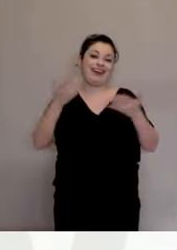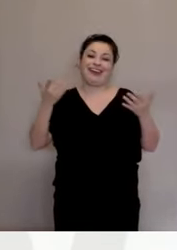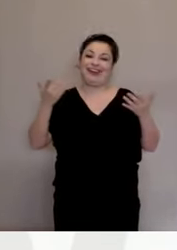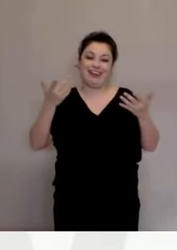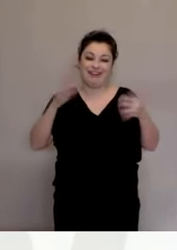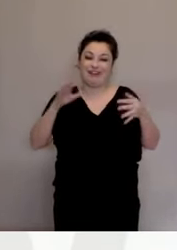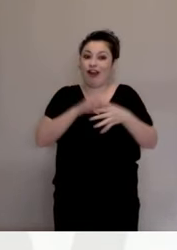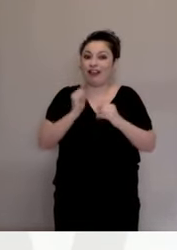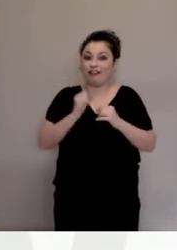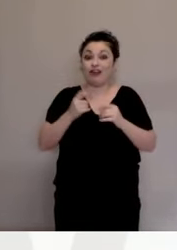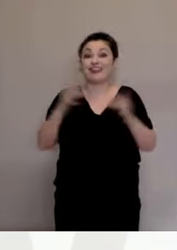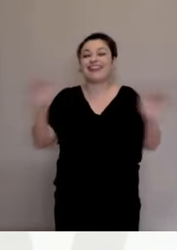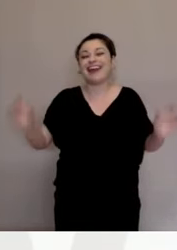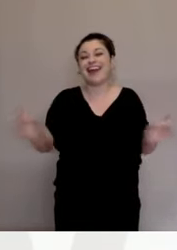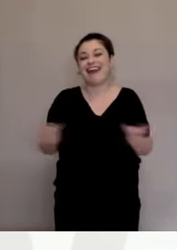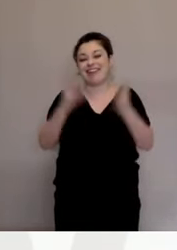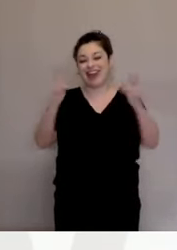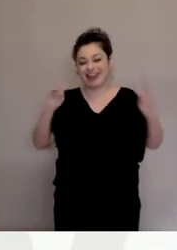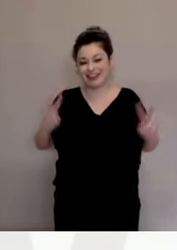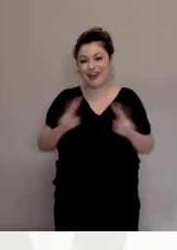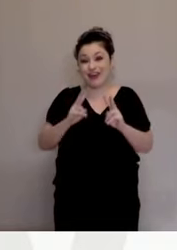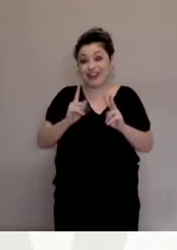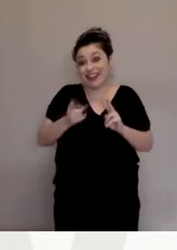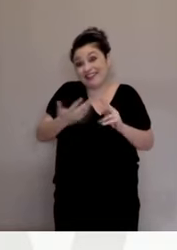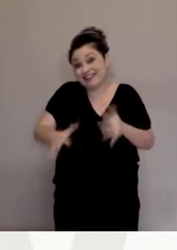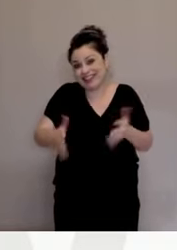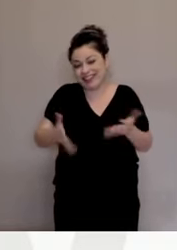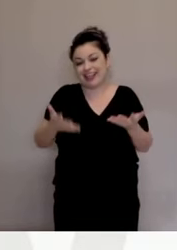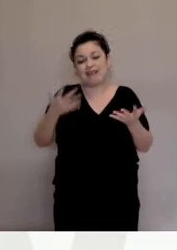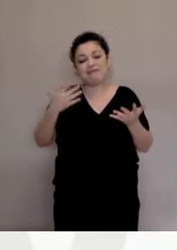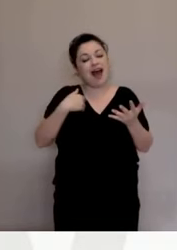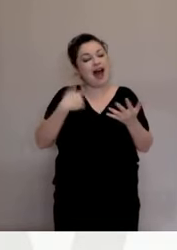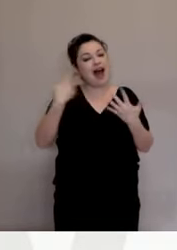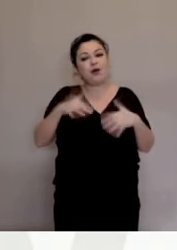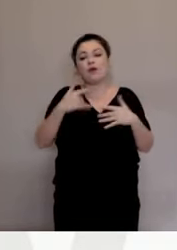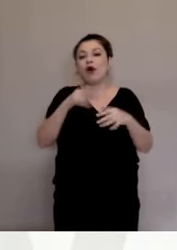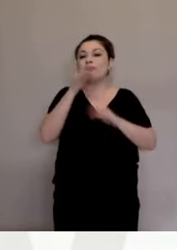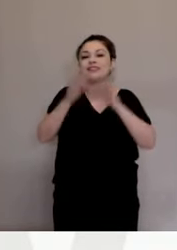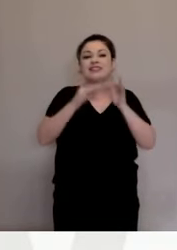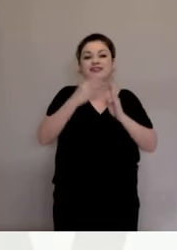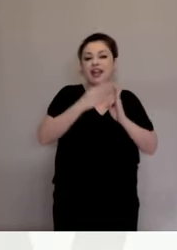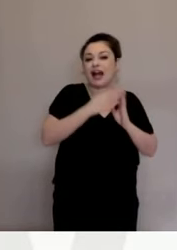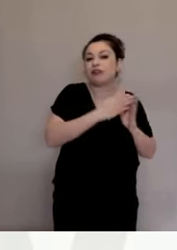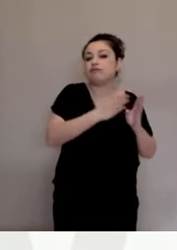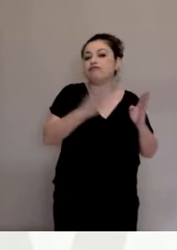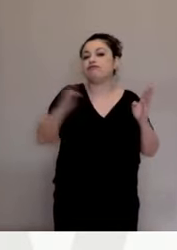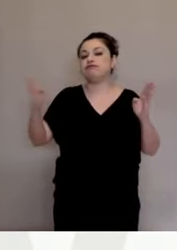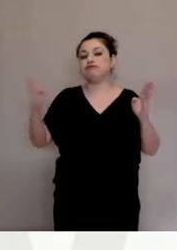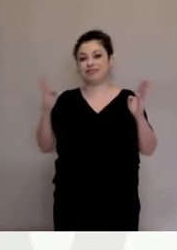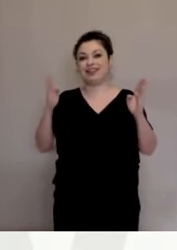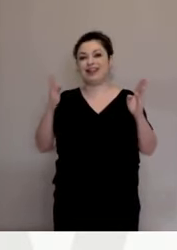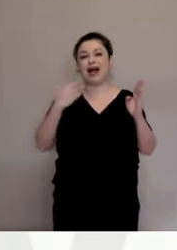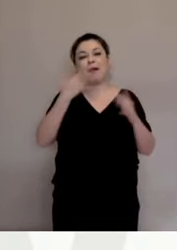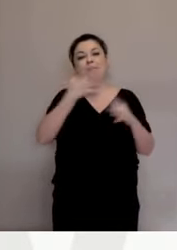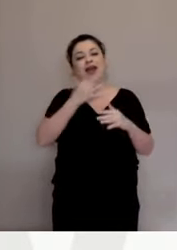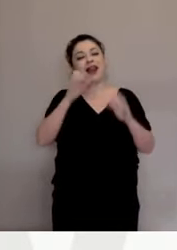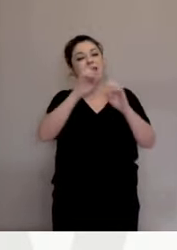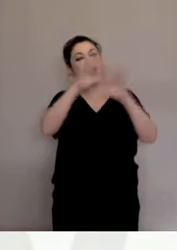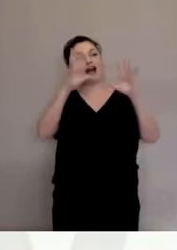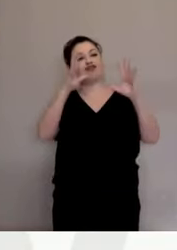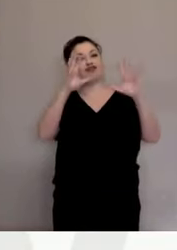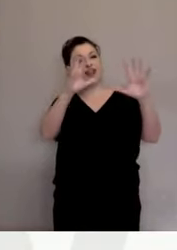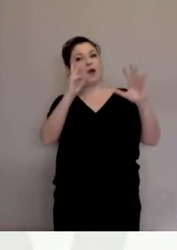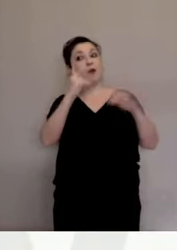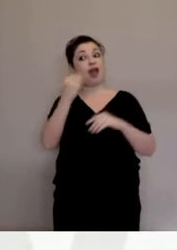però apre ad una infinità di senso. Mi piace moltissimo questa immagine. L'essere umano che pur